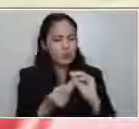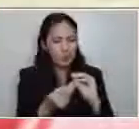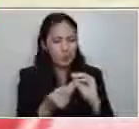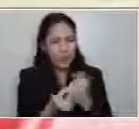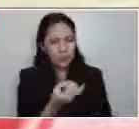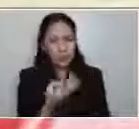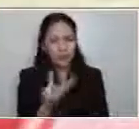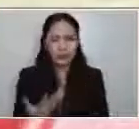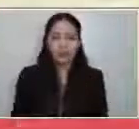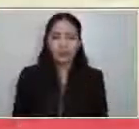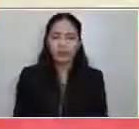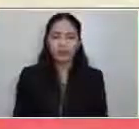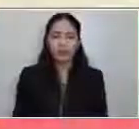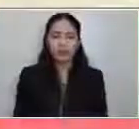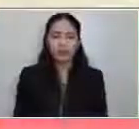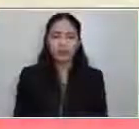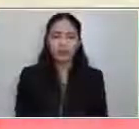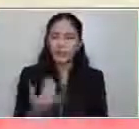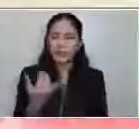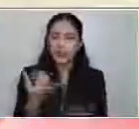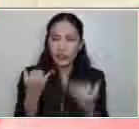Kenneth?